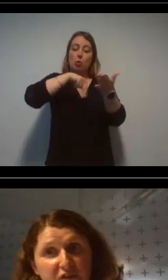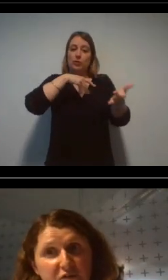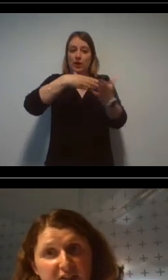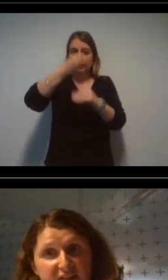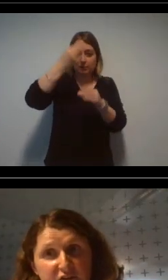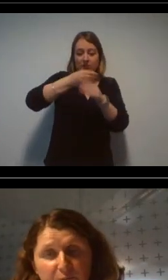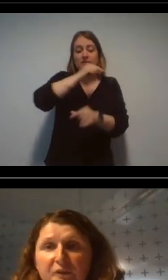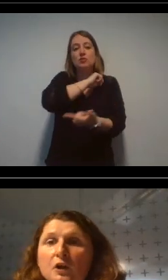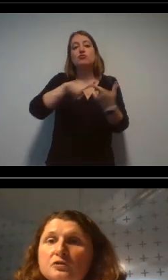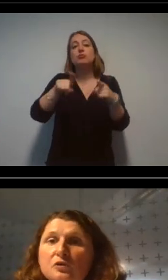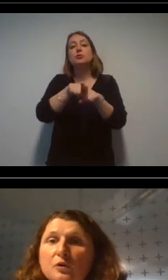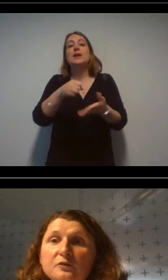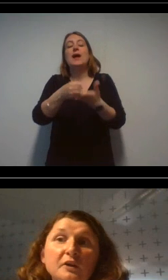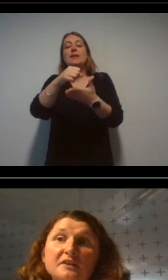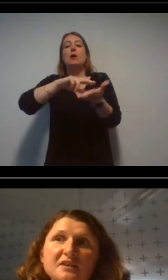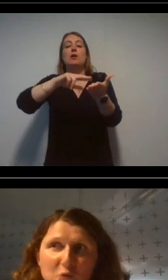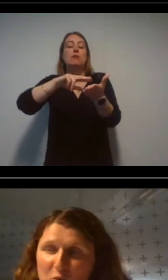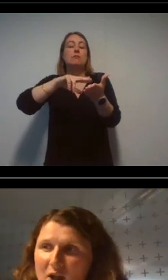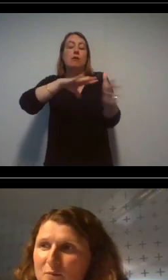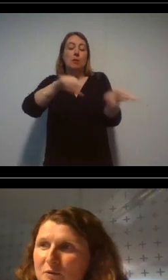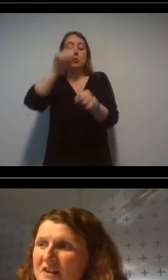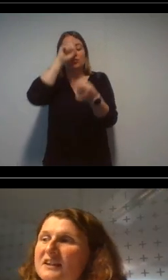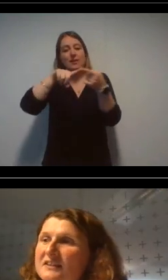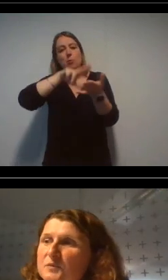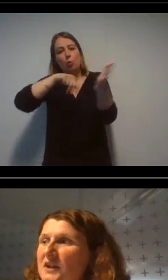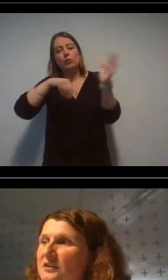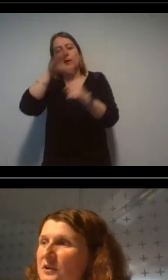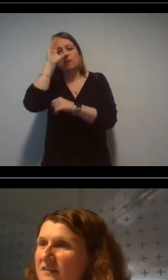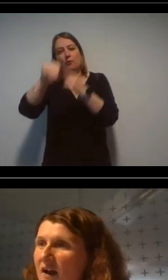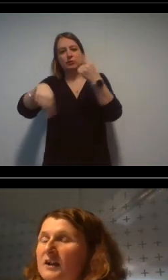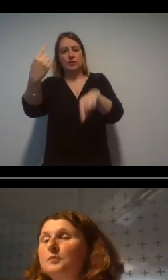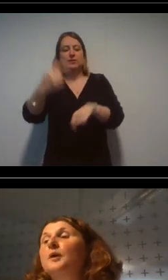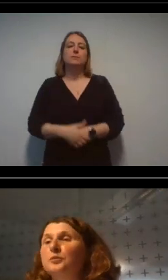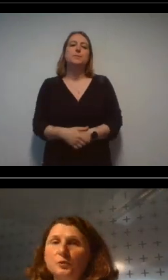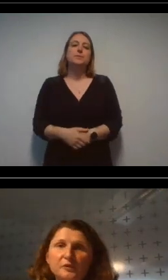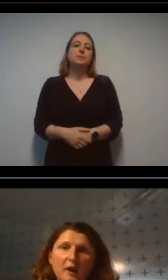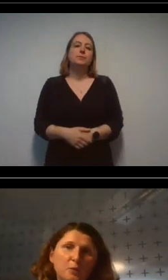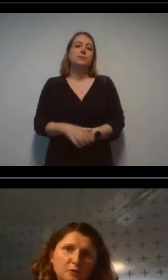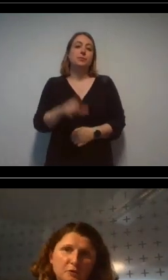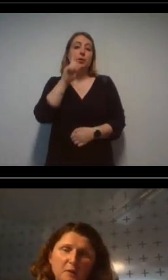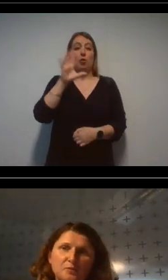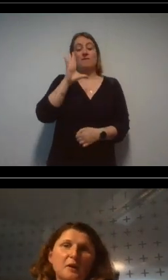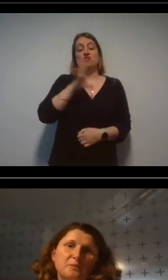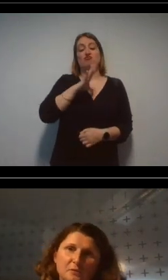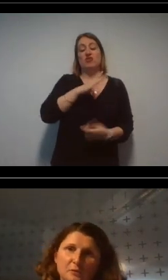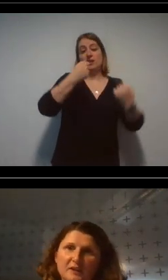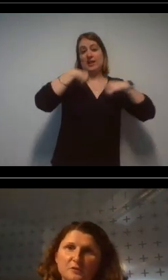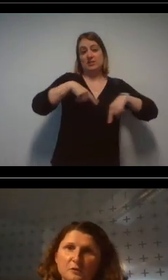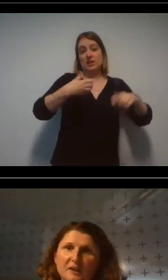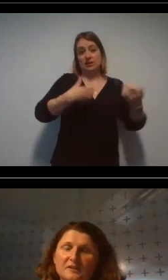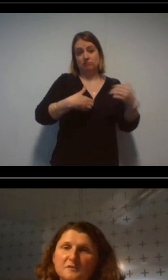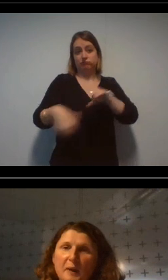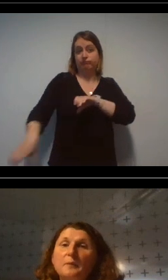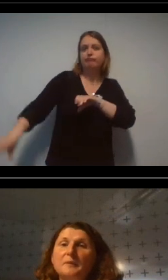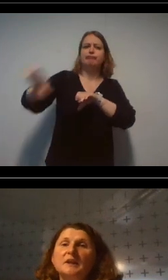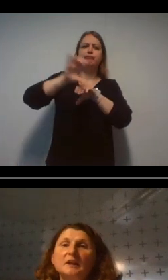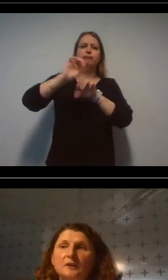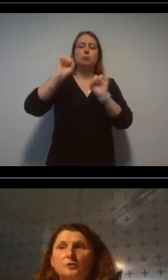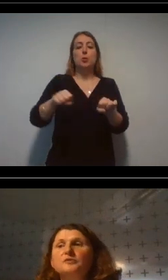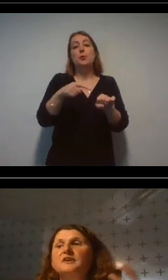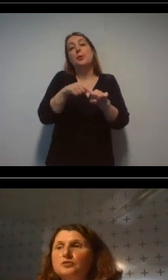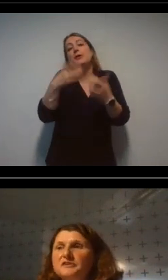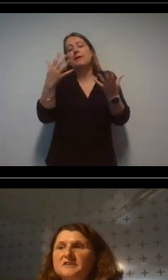contrat de professionnalisation. Jusque-là, donc, elles étaient cumulables aux aides exceptionnelles de l'État. Bon, pour le contrat pro, ce ne sera plus le cas puisque l'aide disparaît,